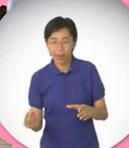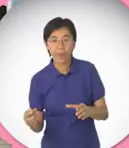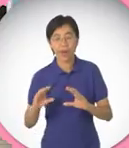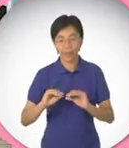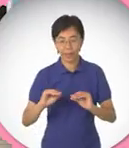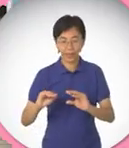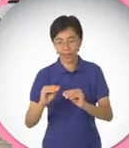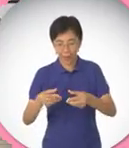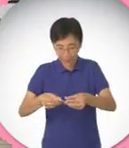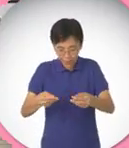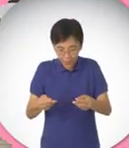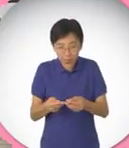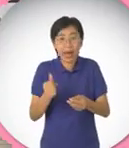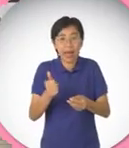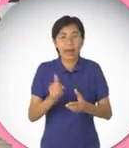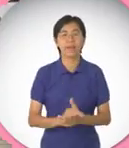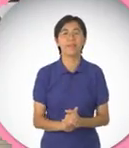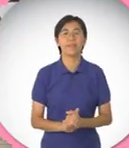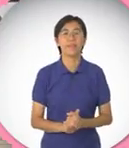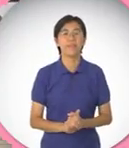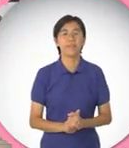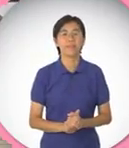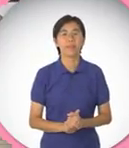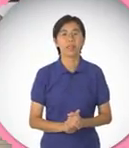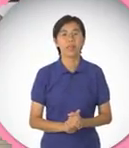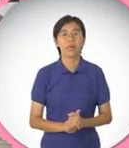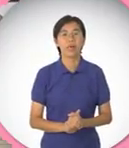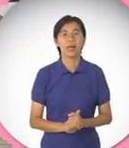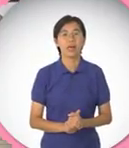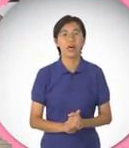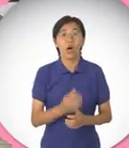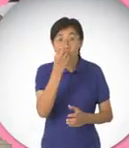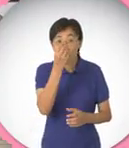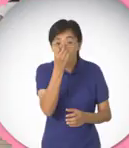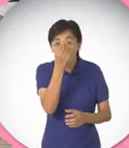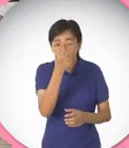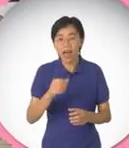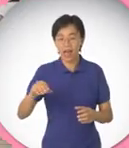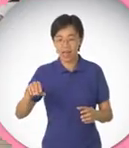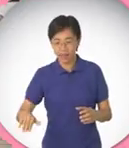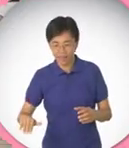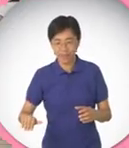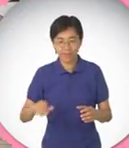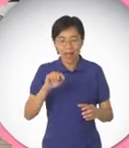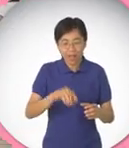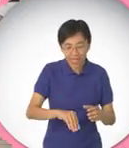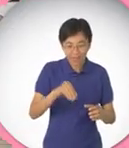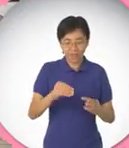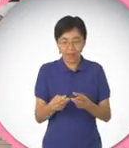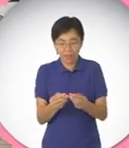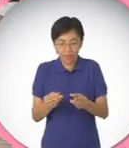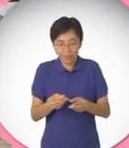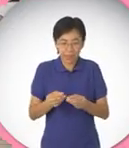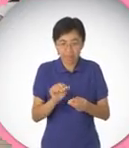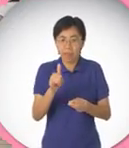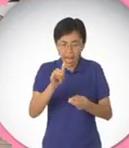างๆได้นะคะก็ลองอาจจะลองสักสองที่เพราะว่าบางทีเนี่ยบางมุมบางจุดเนี่ยมันเนียนบางที่ไม่เนียน